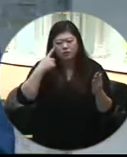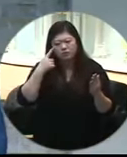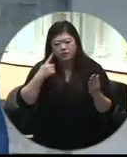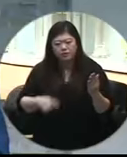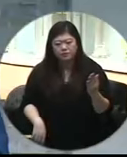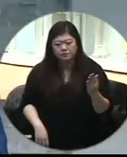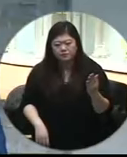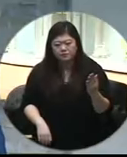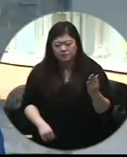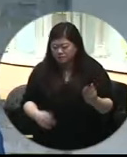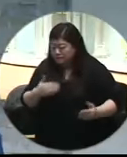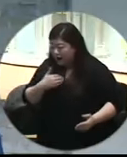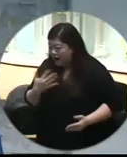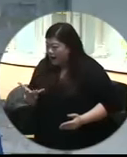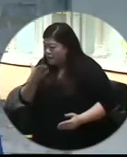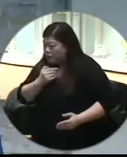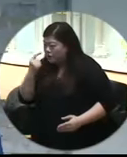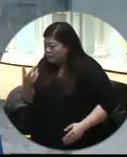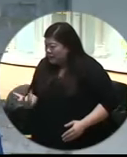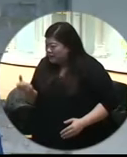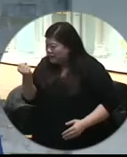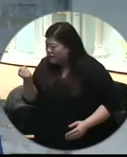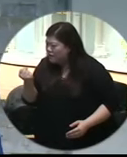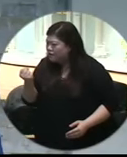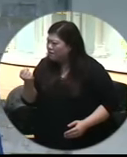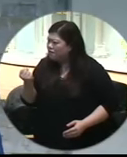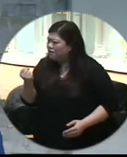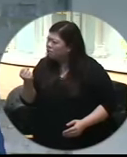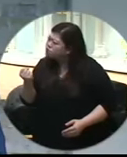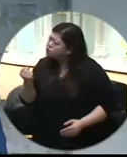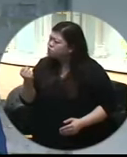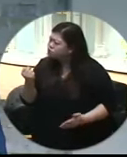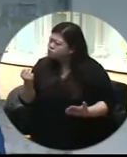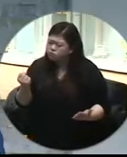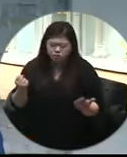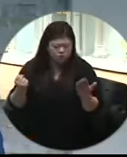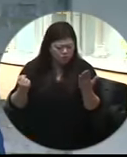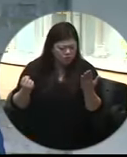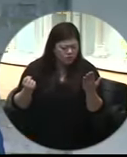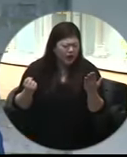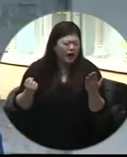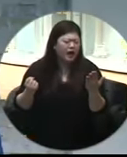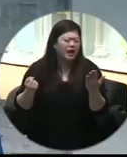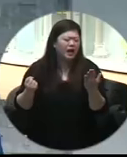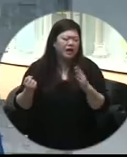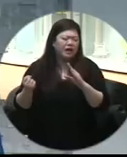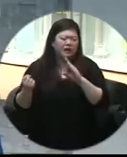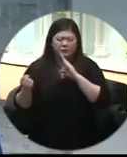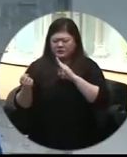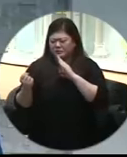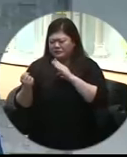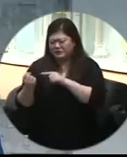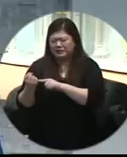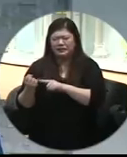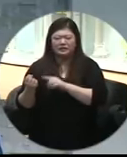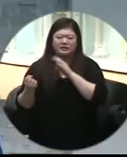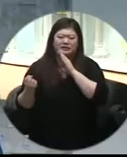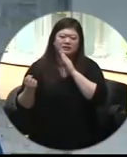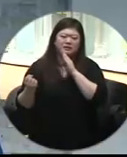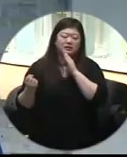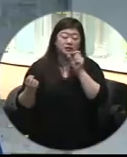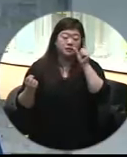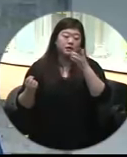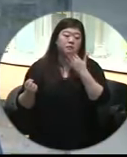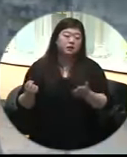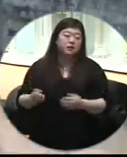여러분이 가진 복음이 얼마나 위대한가를. 영혼 살리고 육신 살리고 생활 사람 가문을 살려내는